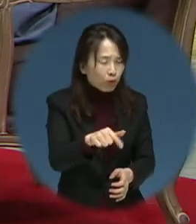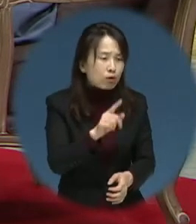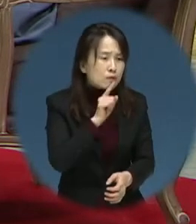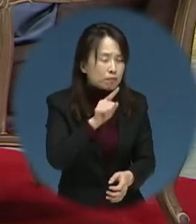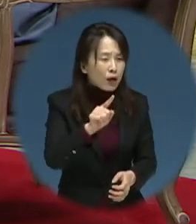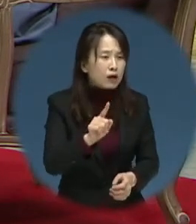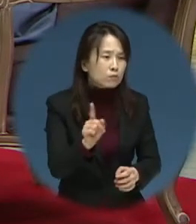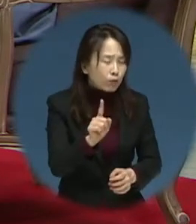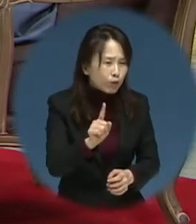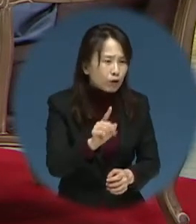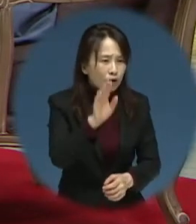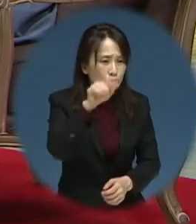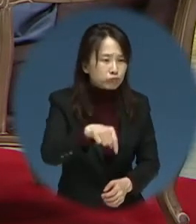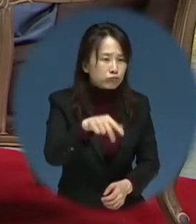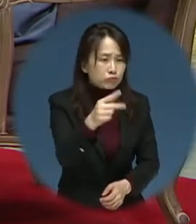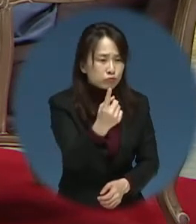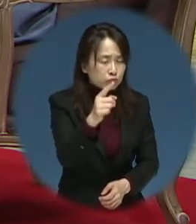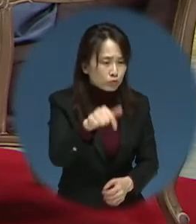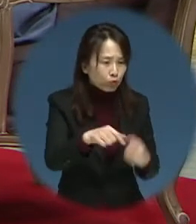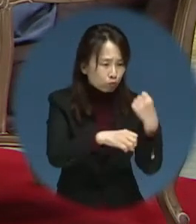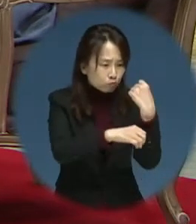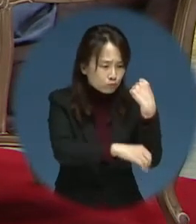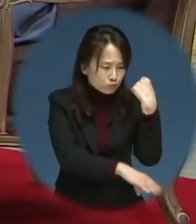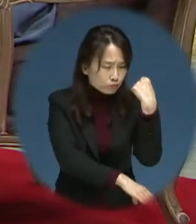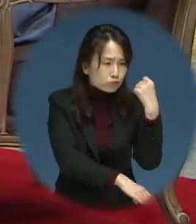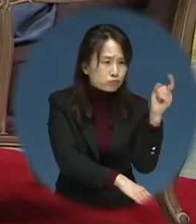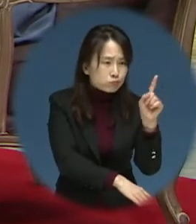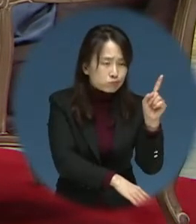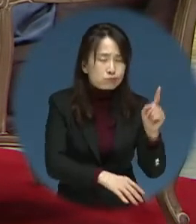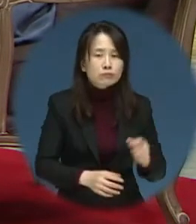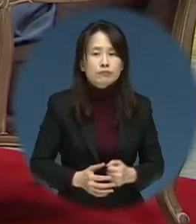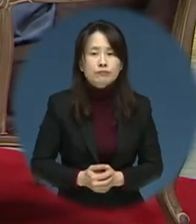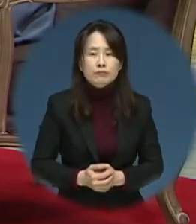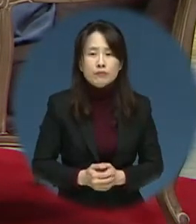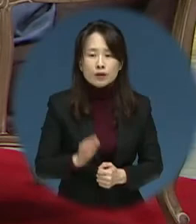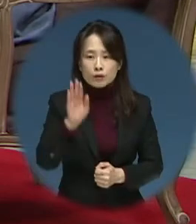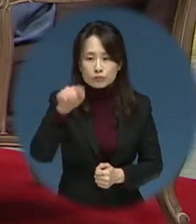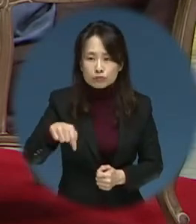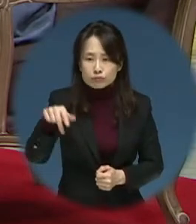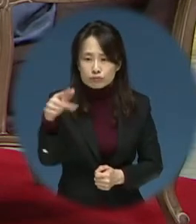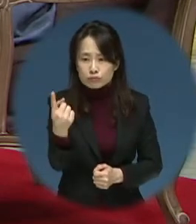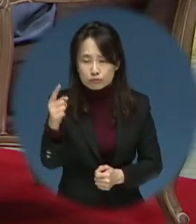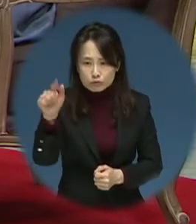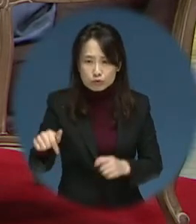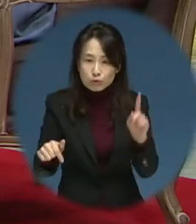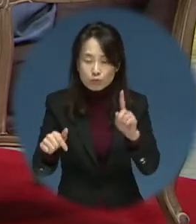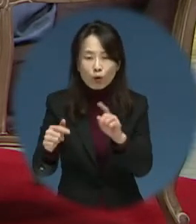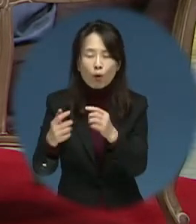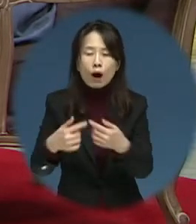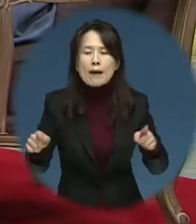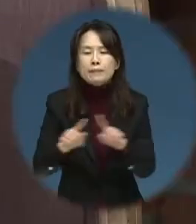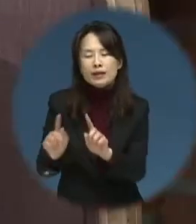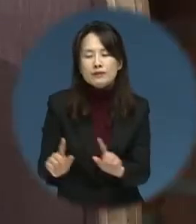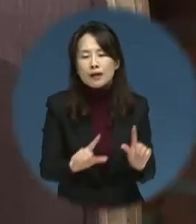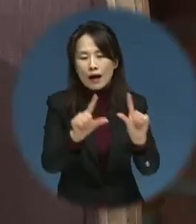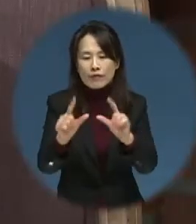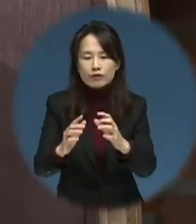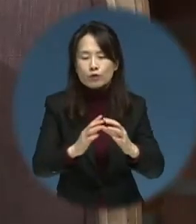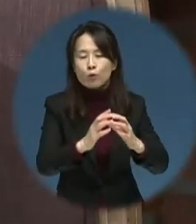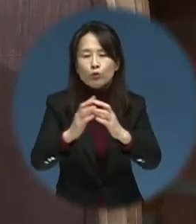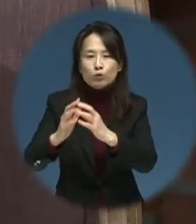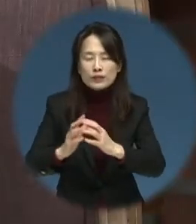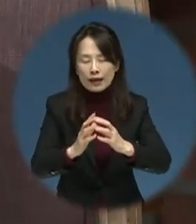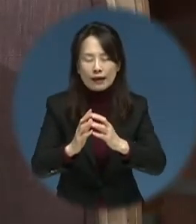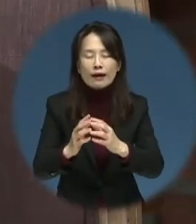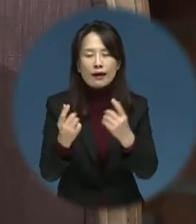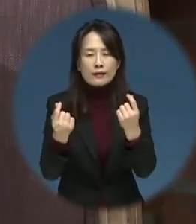뭐 어디 어떤 뿌리로부터 오는 겁니까? 부족은 생존 공동체라고 보시면 됩니다. 왜냐하면 뭐 이번에